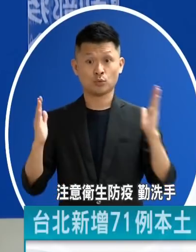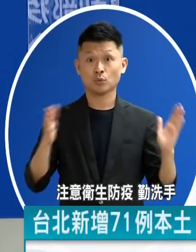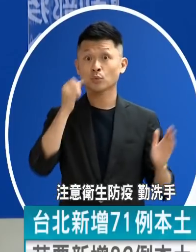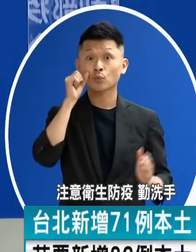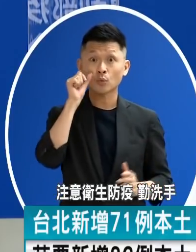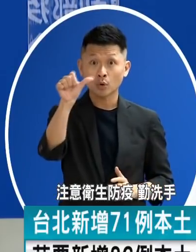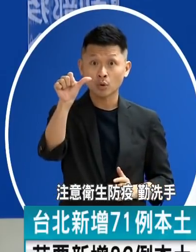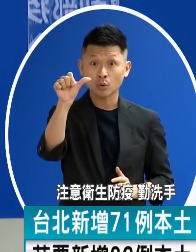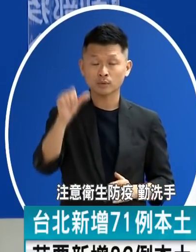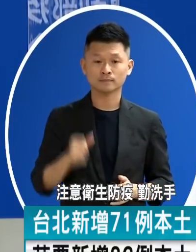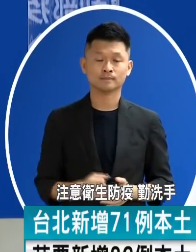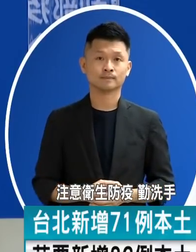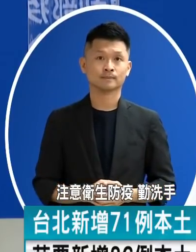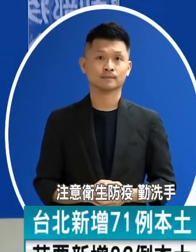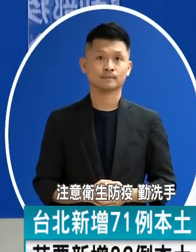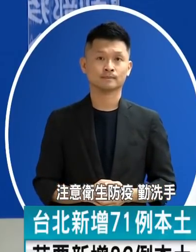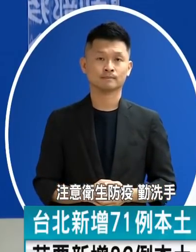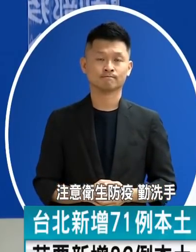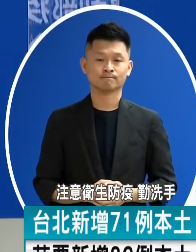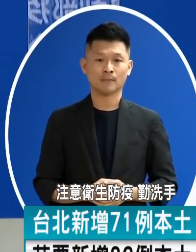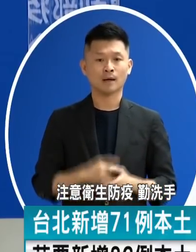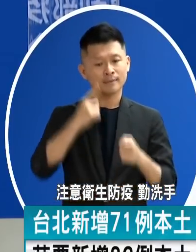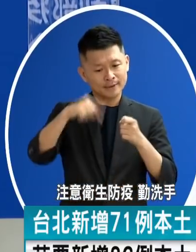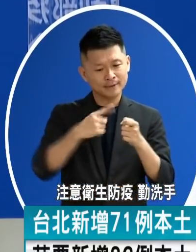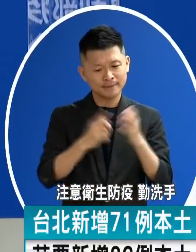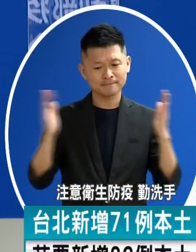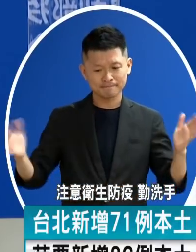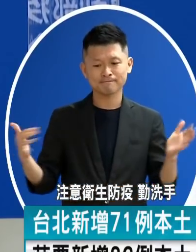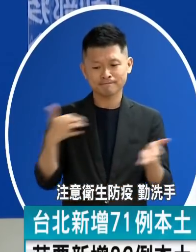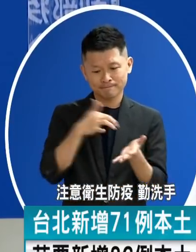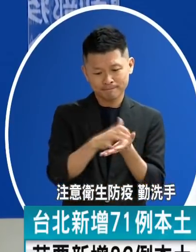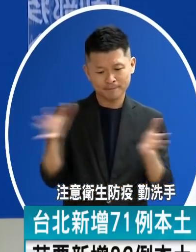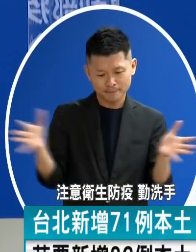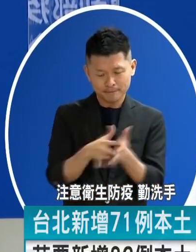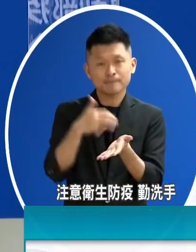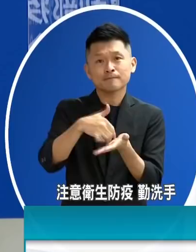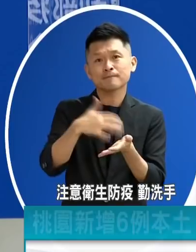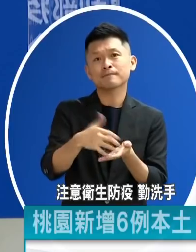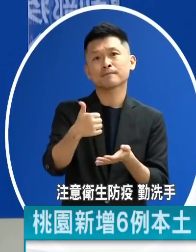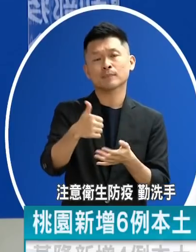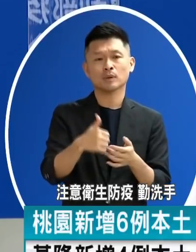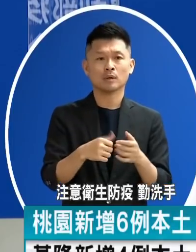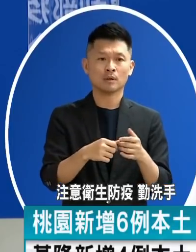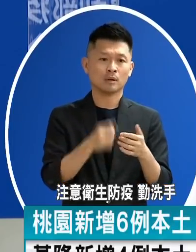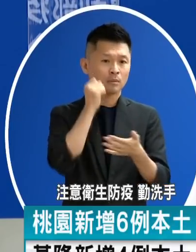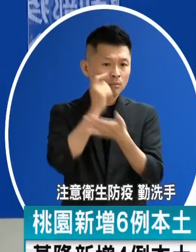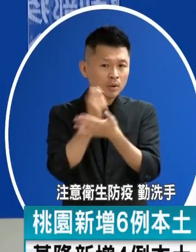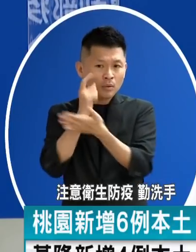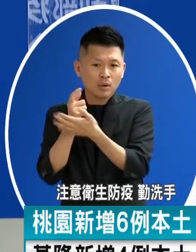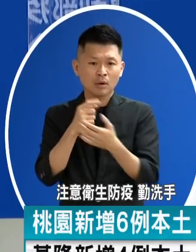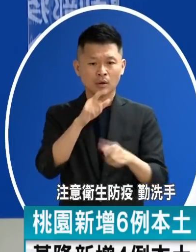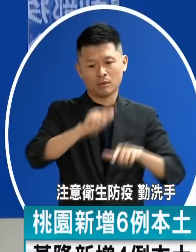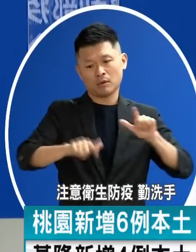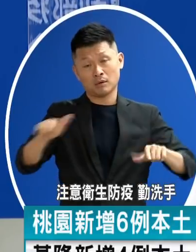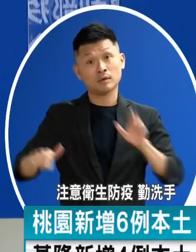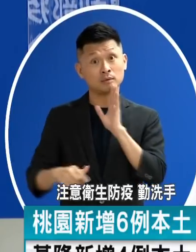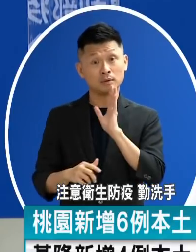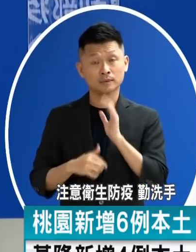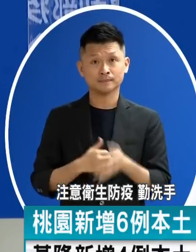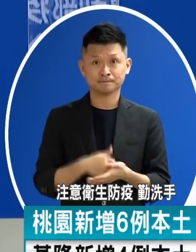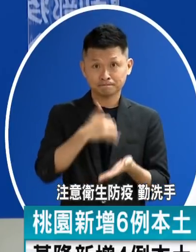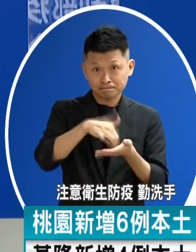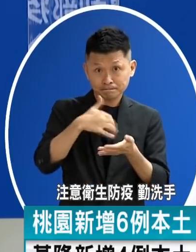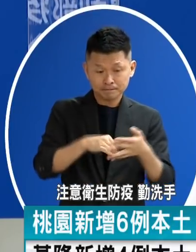一到五月份，那一到五月，因为还是要一整年来看待了哈，因为每一个月份有一些差异性哈。那我们统